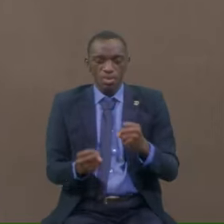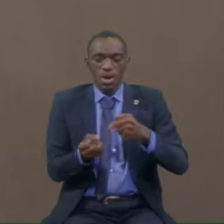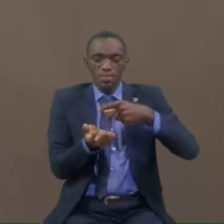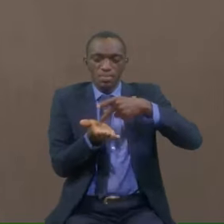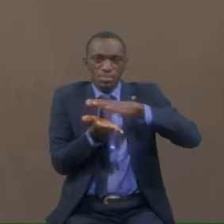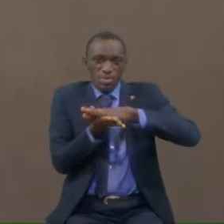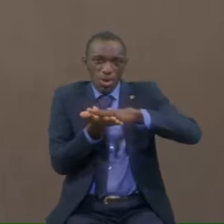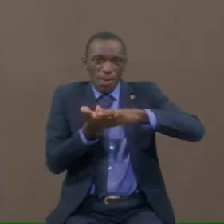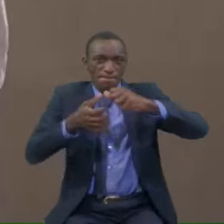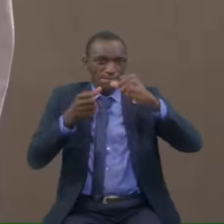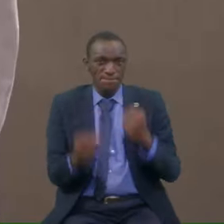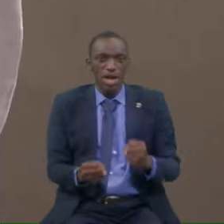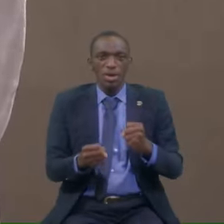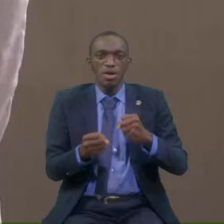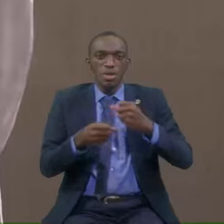de productivité.